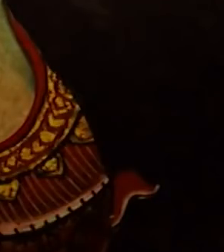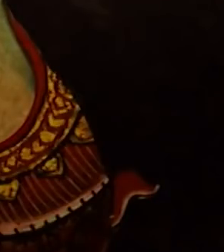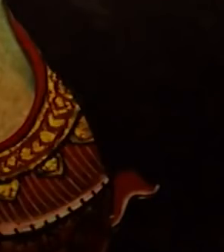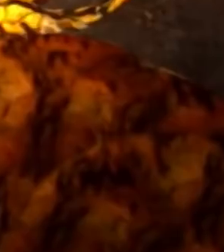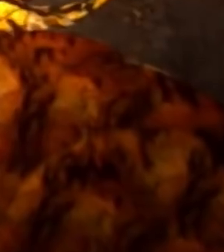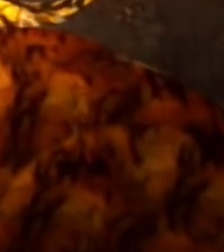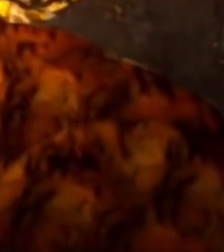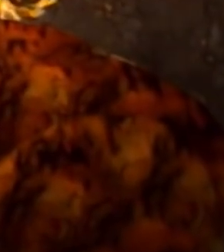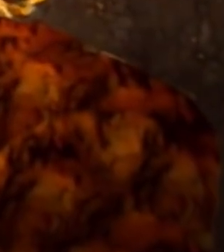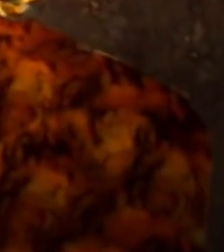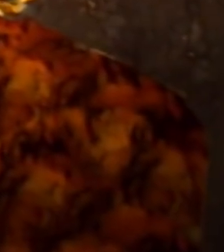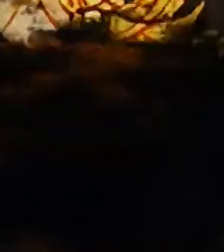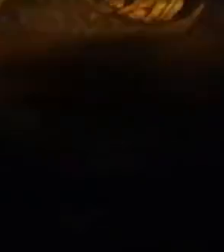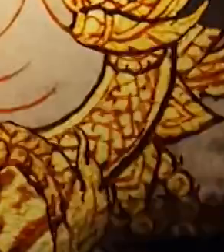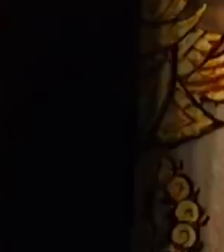เกรง